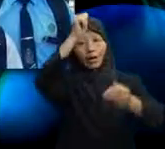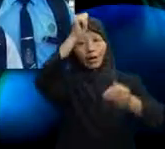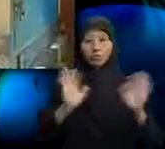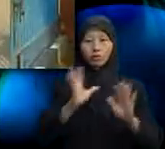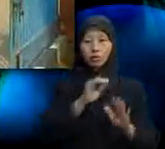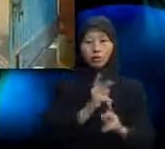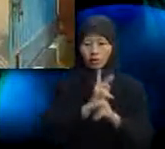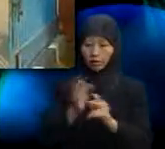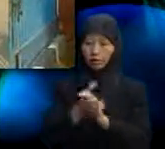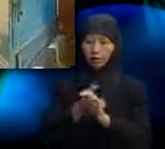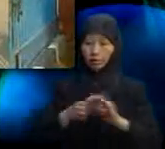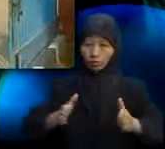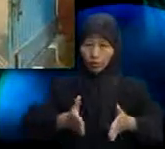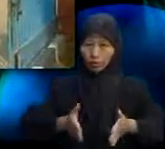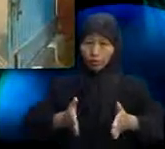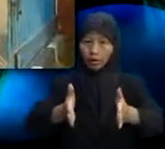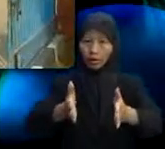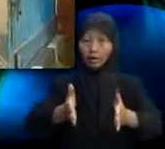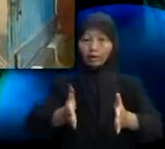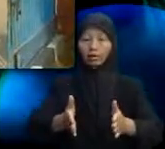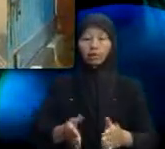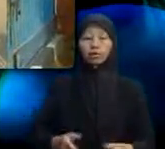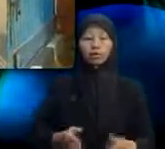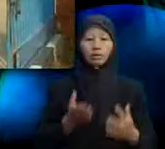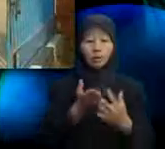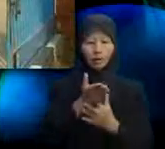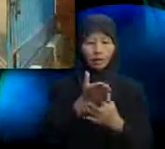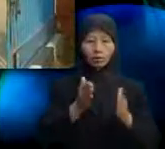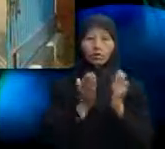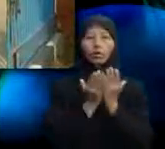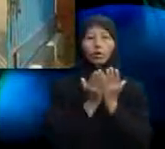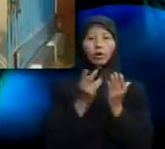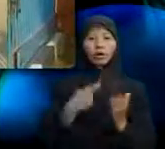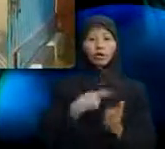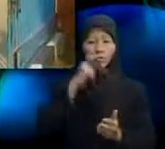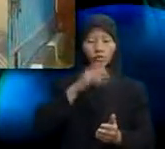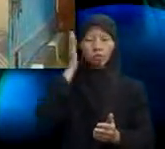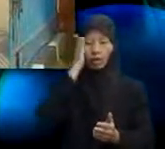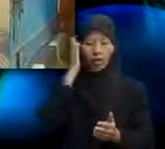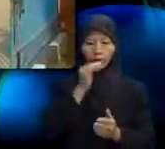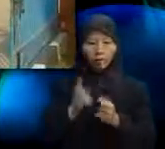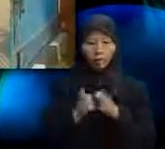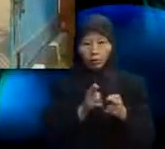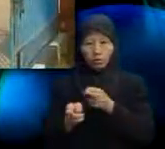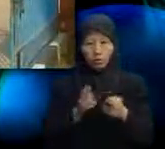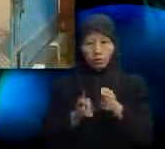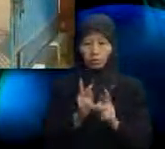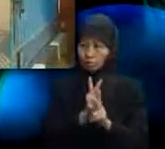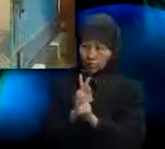Allah tentang keselamatan kita di jalan raya. Melalui doa itulah kita wajib sedar dan